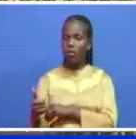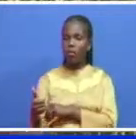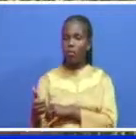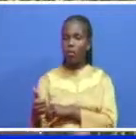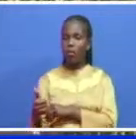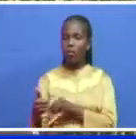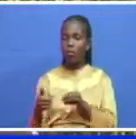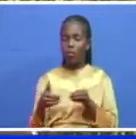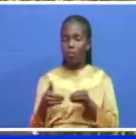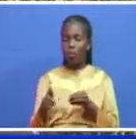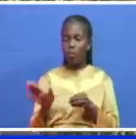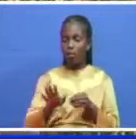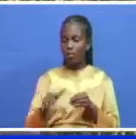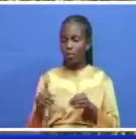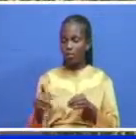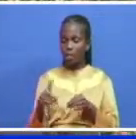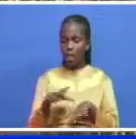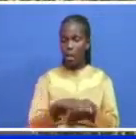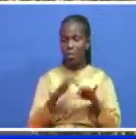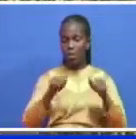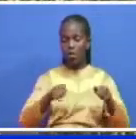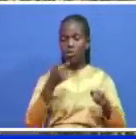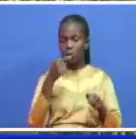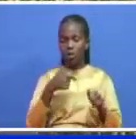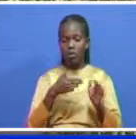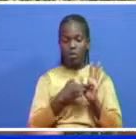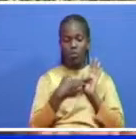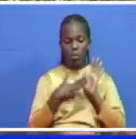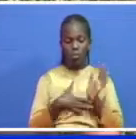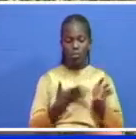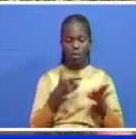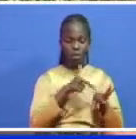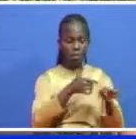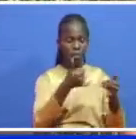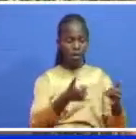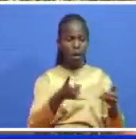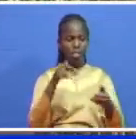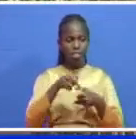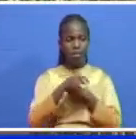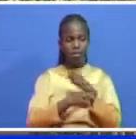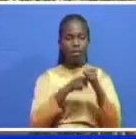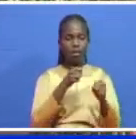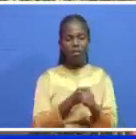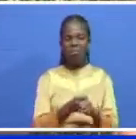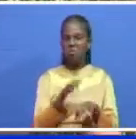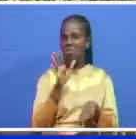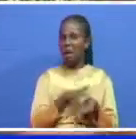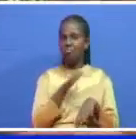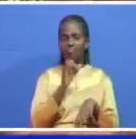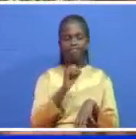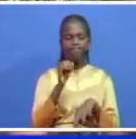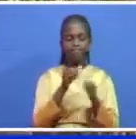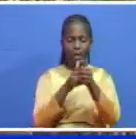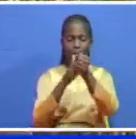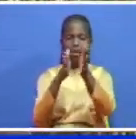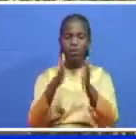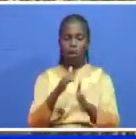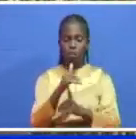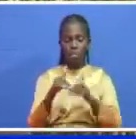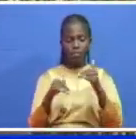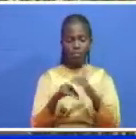pathway sio ya kuika nesa kwa uno kule wako nondo ibinda ya mwaka otu ye uti mwaka musio atongo